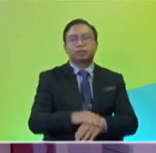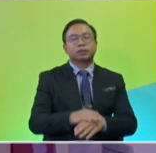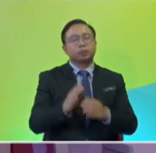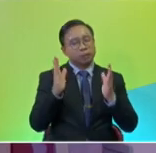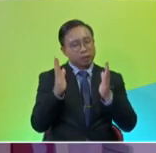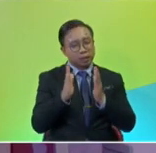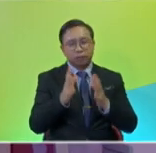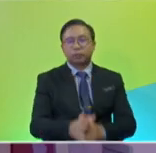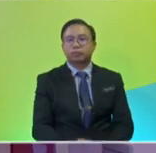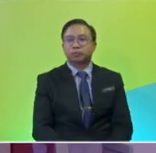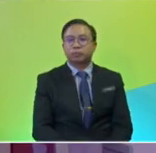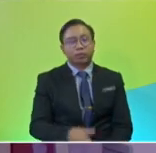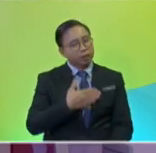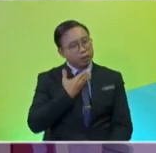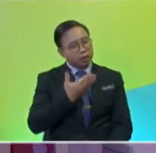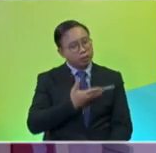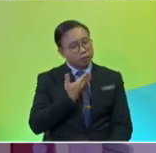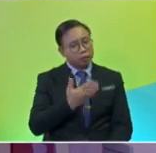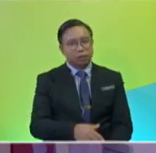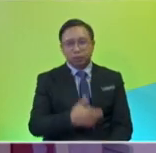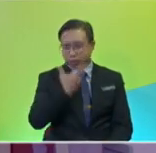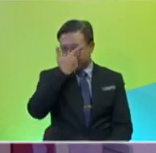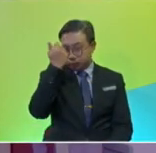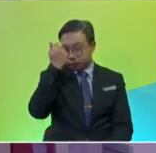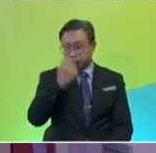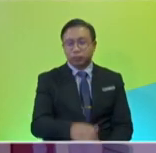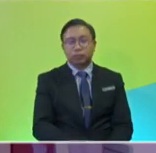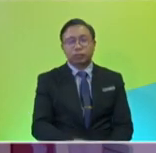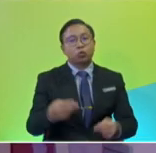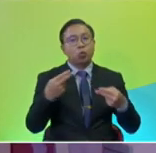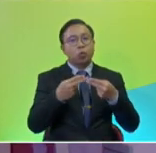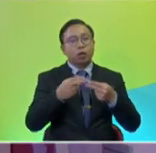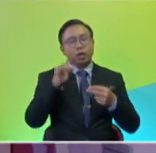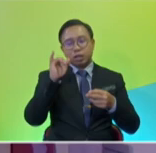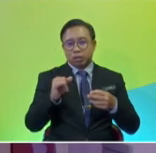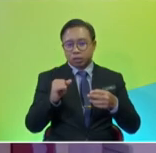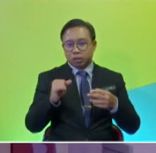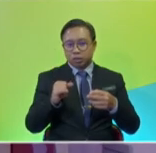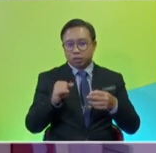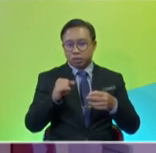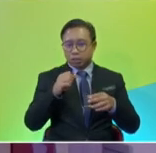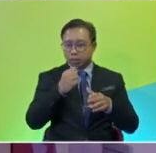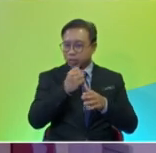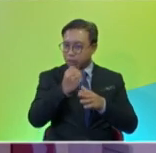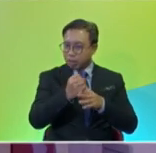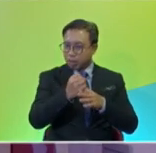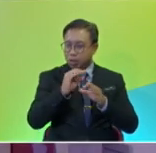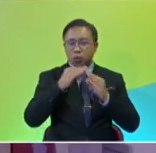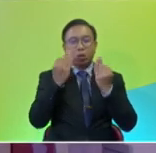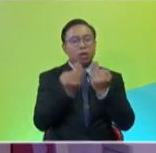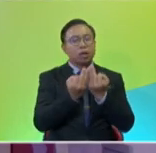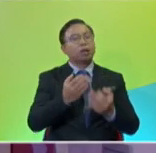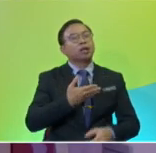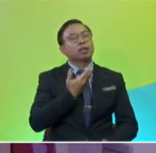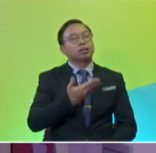singkat. Gembira, tentu gembira kerana hubungan yang erat antara ahli keluarga kamu, jadi kamu akan berasa